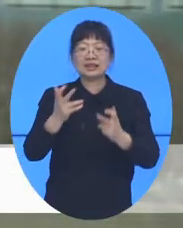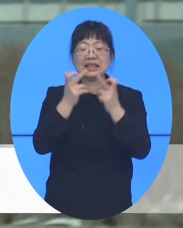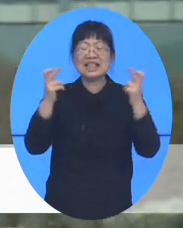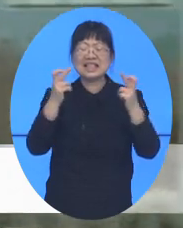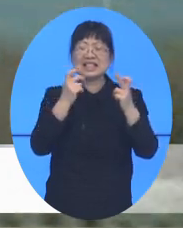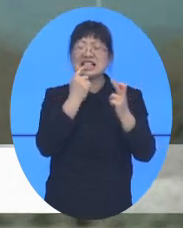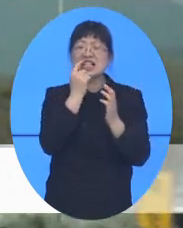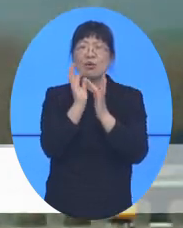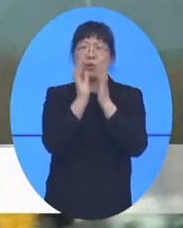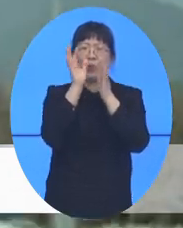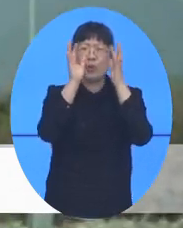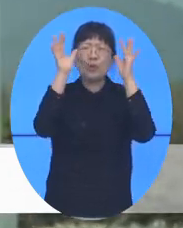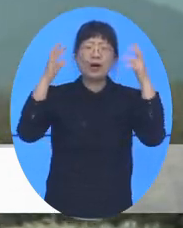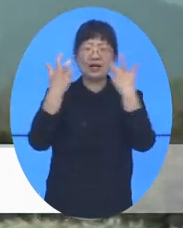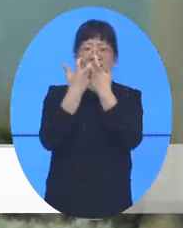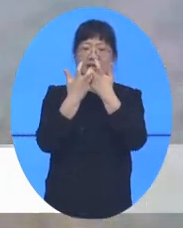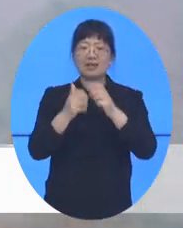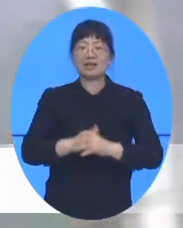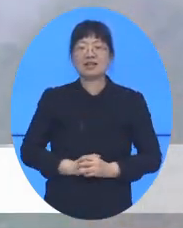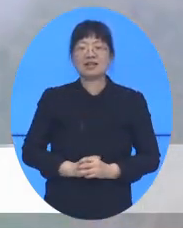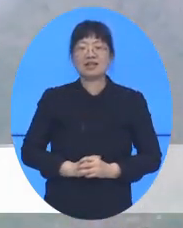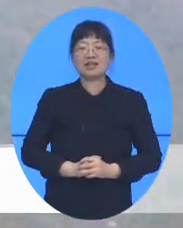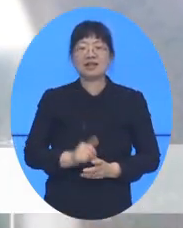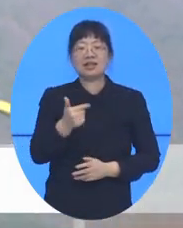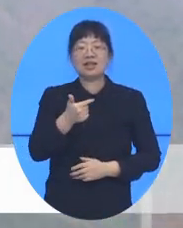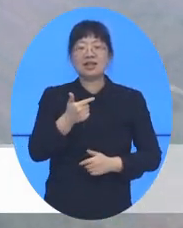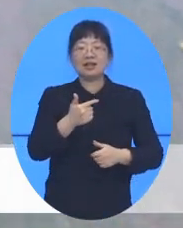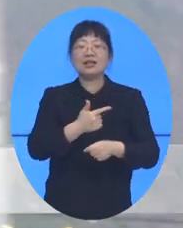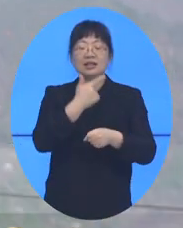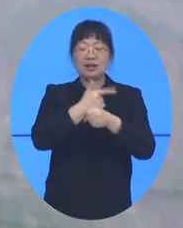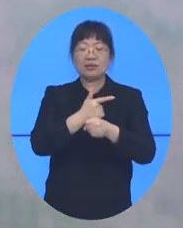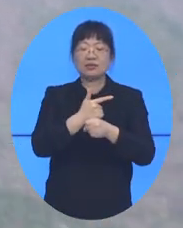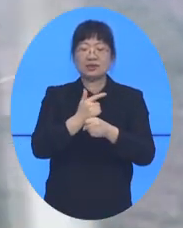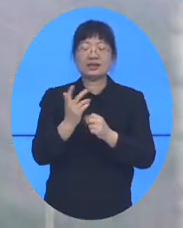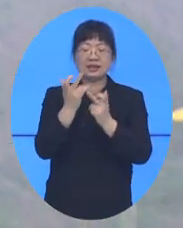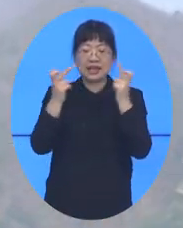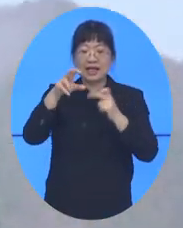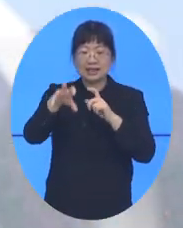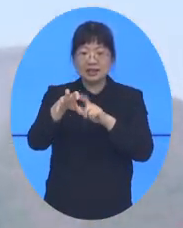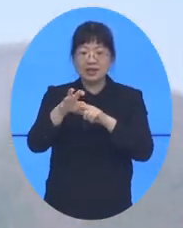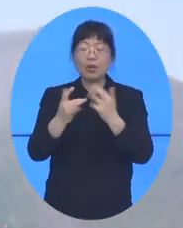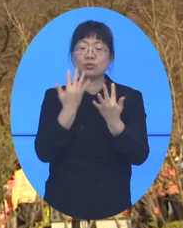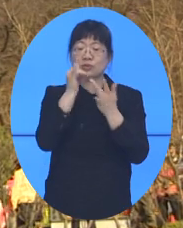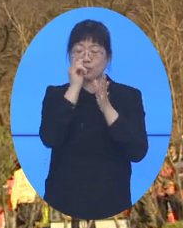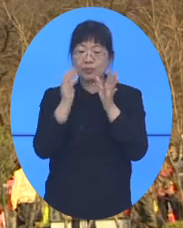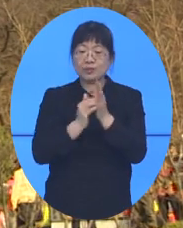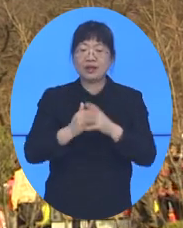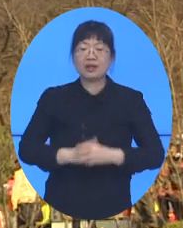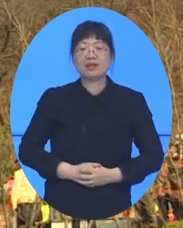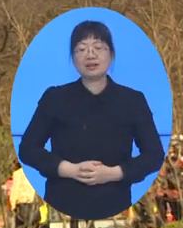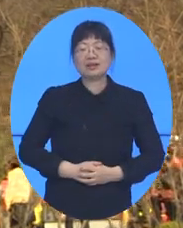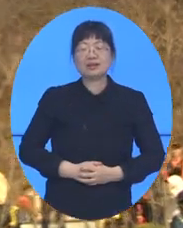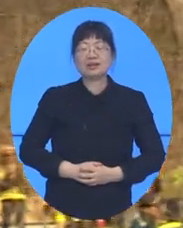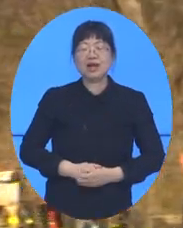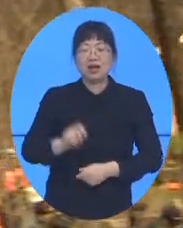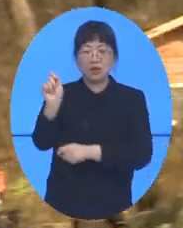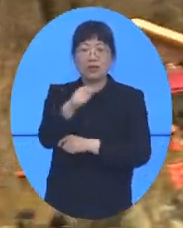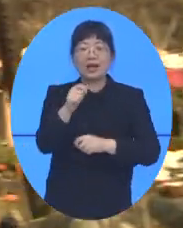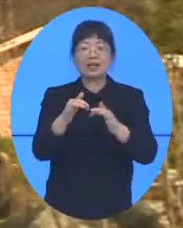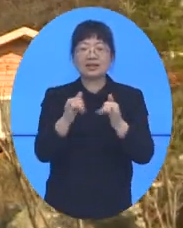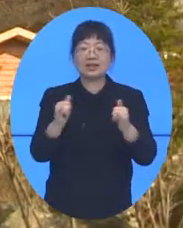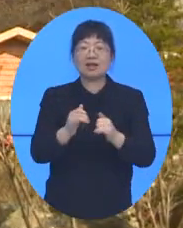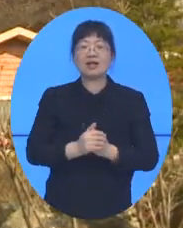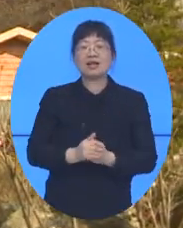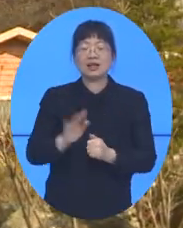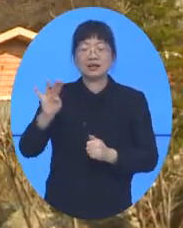산등성에 희뿌연 연기가 가득합니다. 남양주시 예봉산 오브 능선에서 불이 난 겁니다. 소방인력 400여 명과